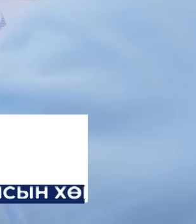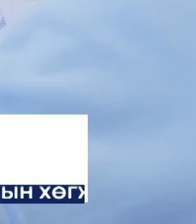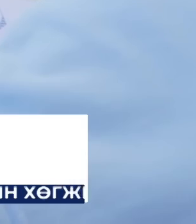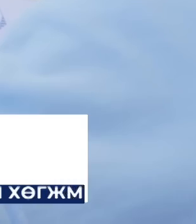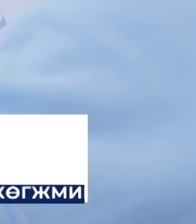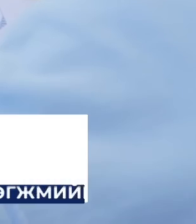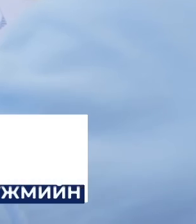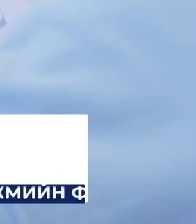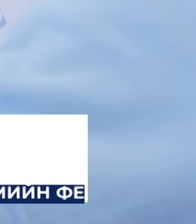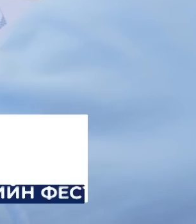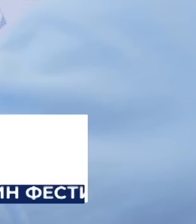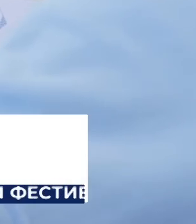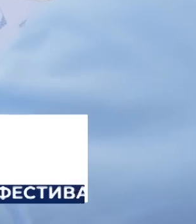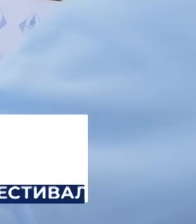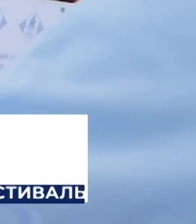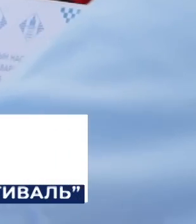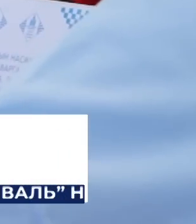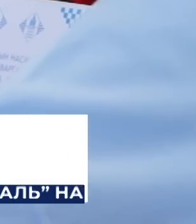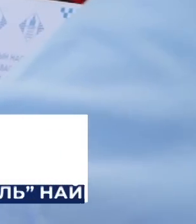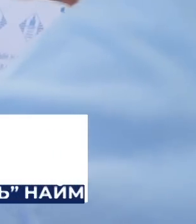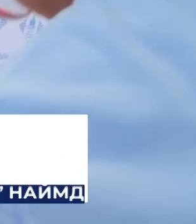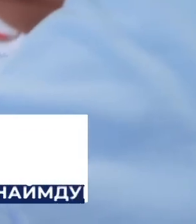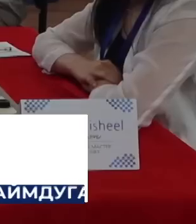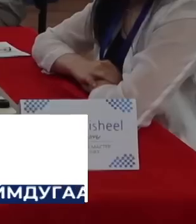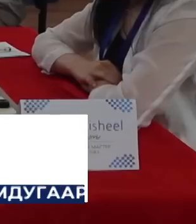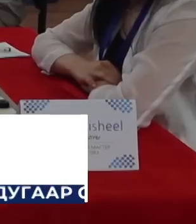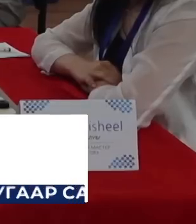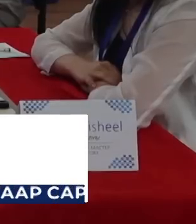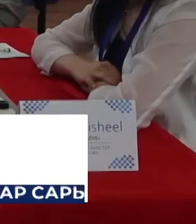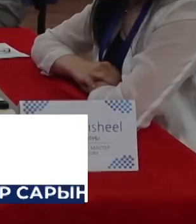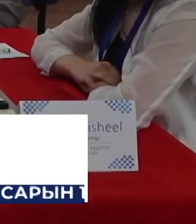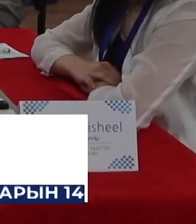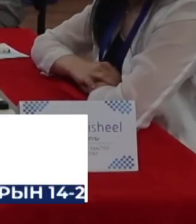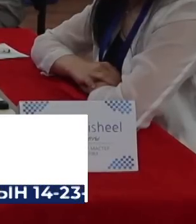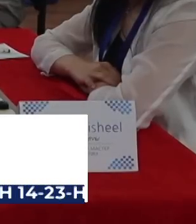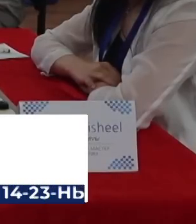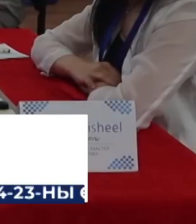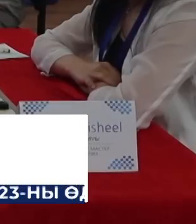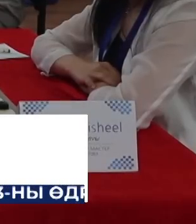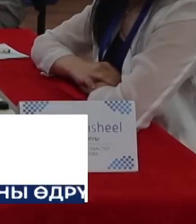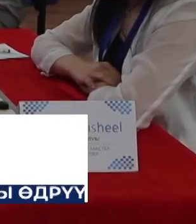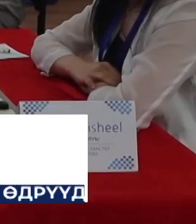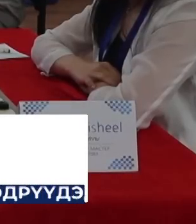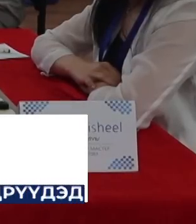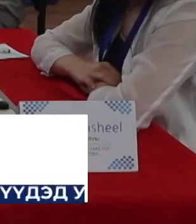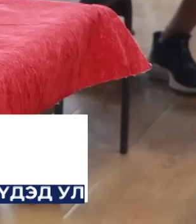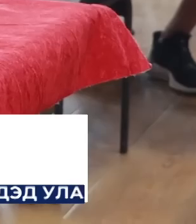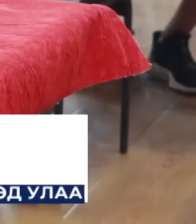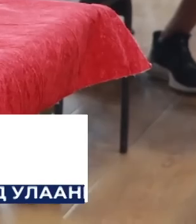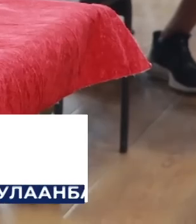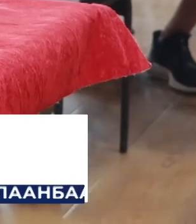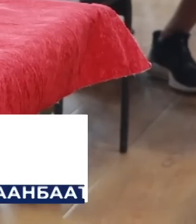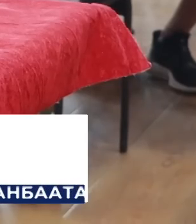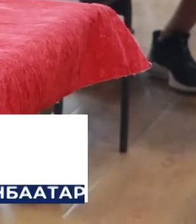эмэгтэйчүүдийн 33 дахь удаагийн улсын аварга шалгаруулах шигшээ тэмцээн Мөн Ховд аймагт Ховд аймгийн засаг дарга Болормагийн хивэлдэр Ховд